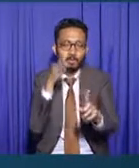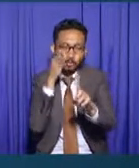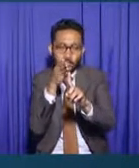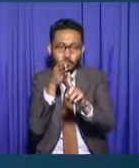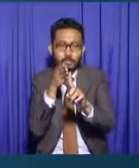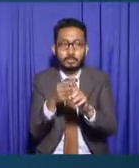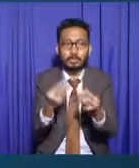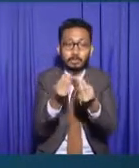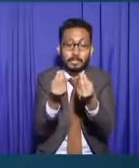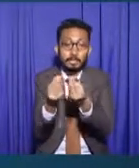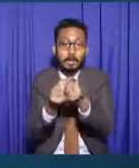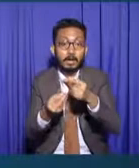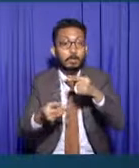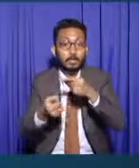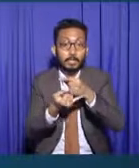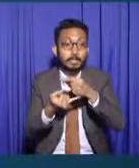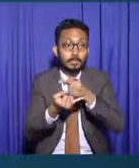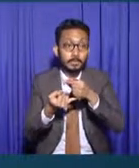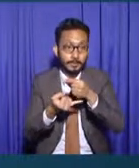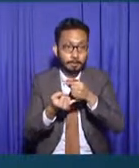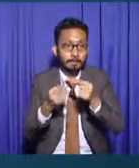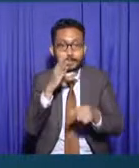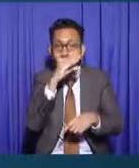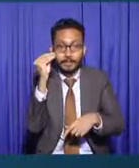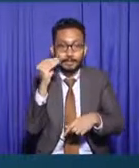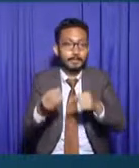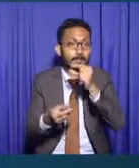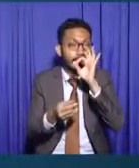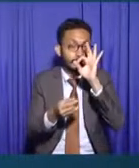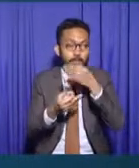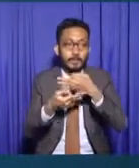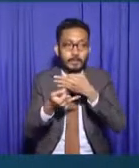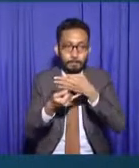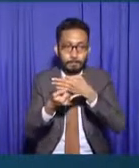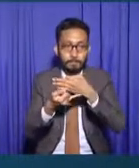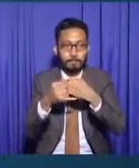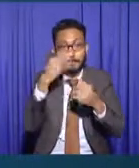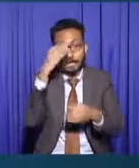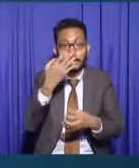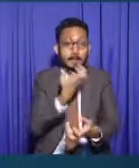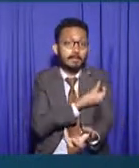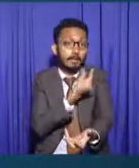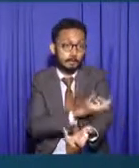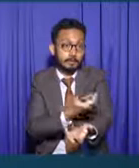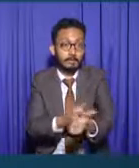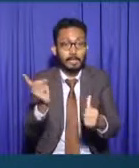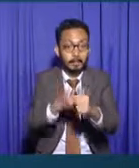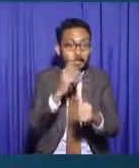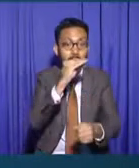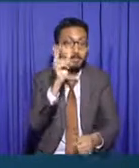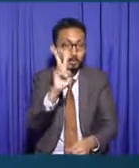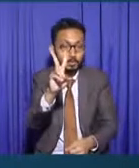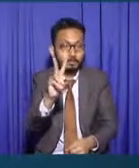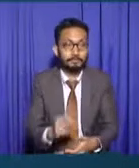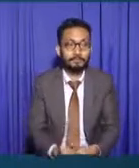genotip dan fenotip bagi generasi film pertama dan kedua